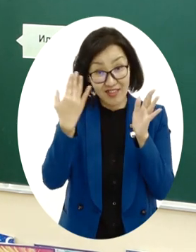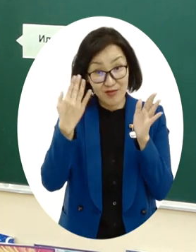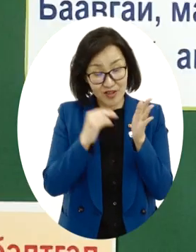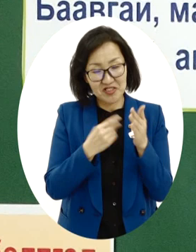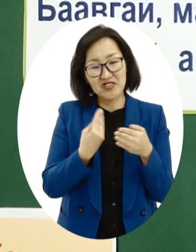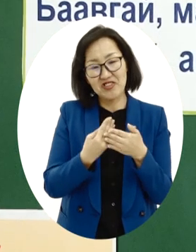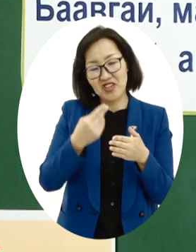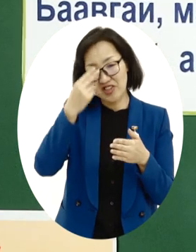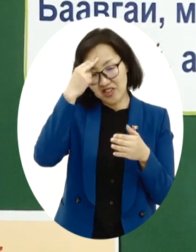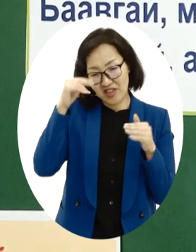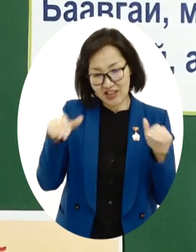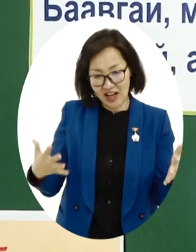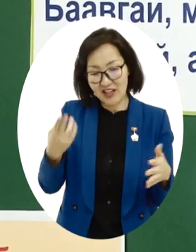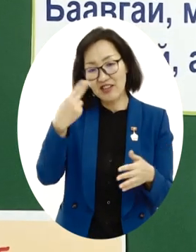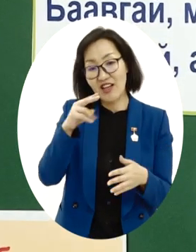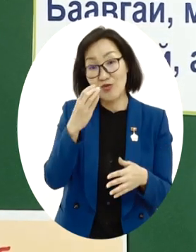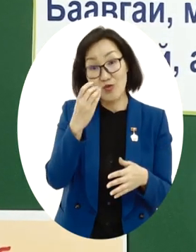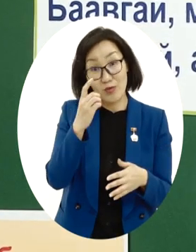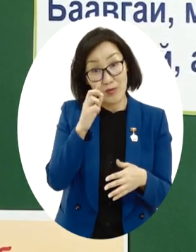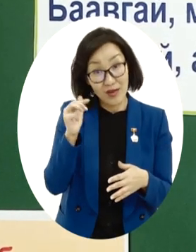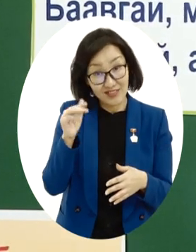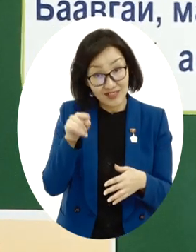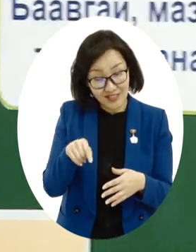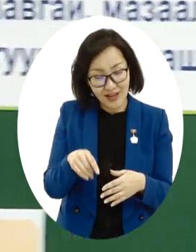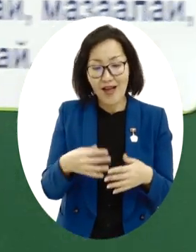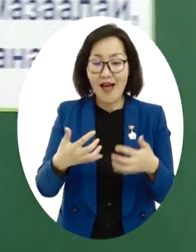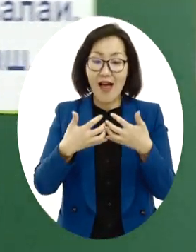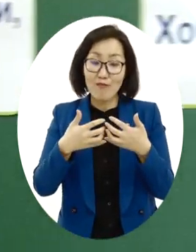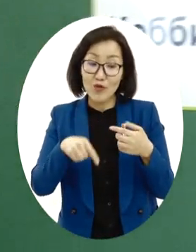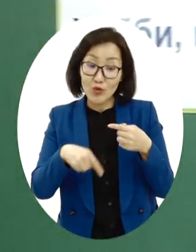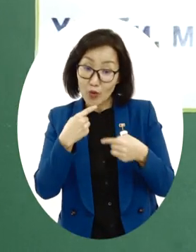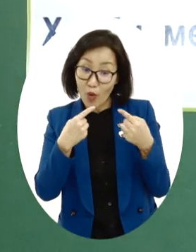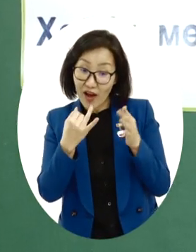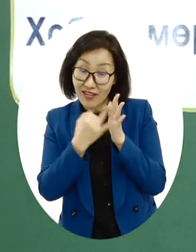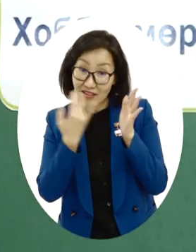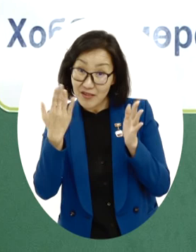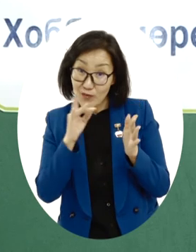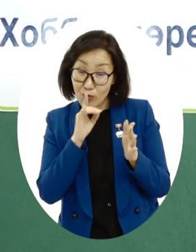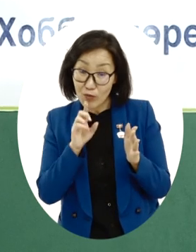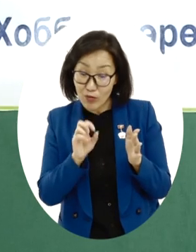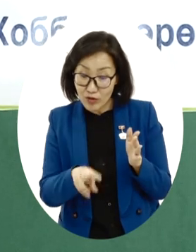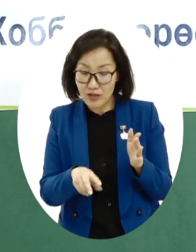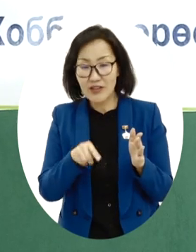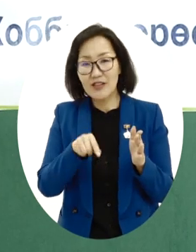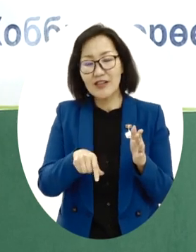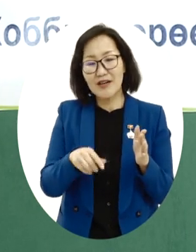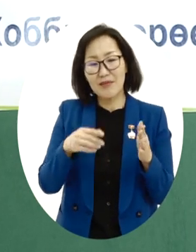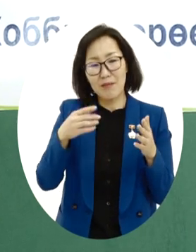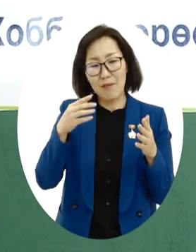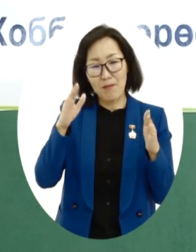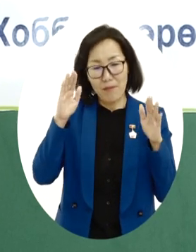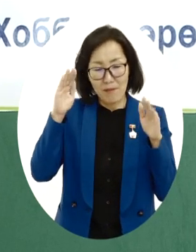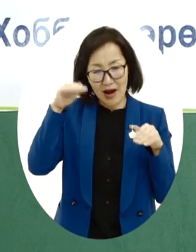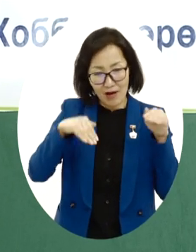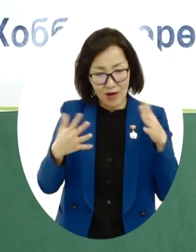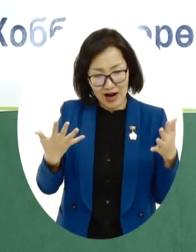бол жишээ нь Чингис хаан, Дээс Хуатар. За, амтны тухай илтгэл бичгэж байгаа бол Баавгай, Мазаалай,